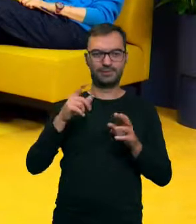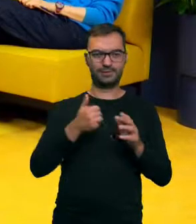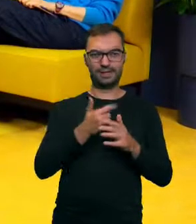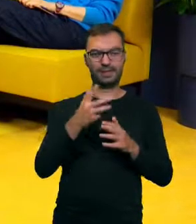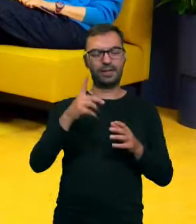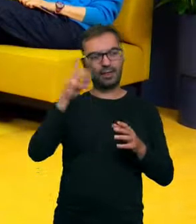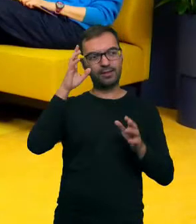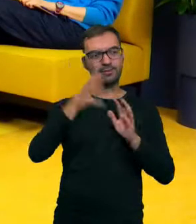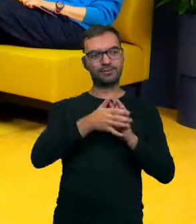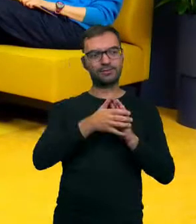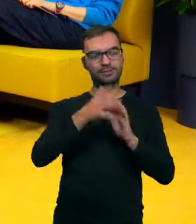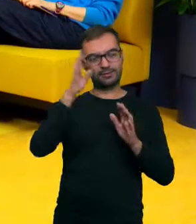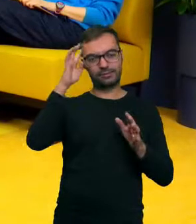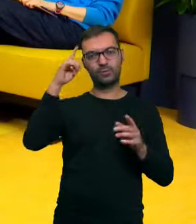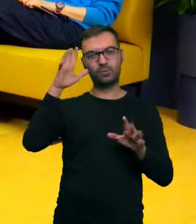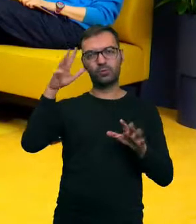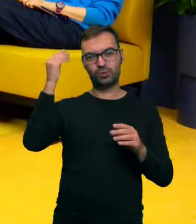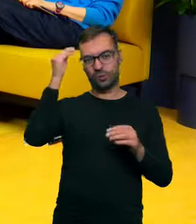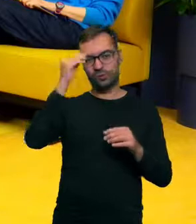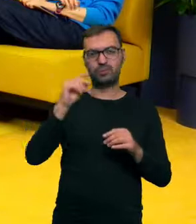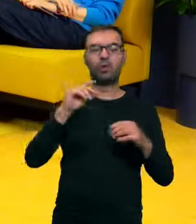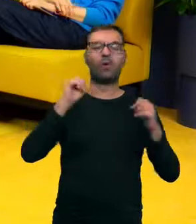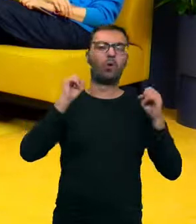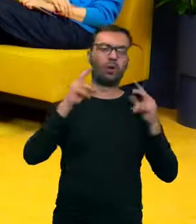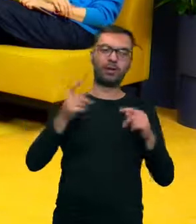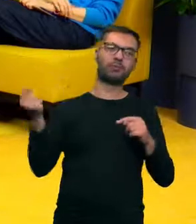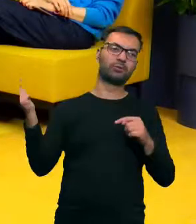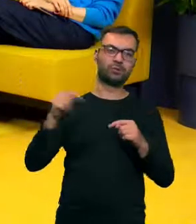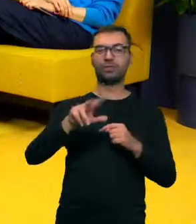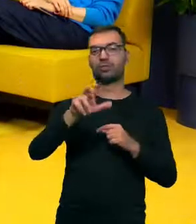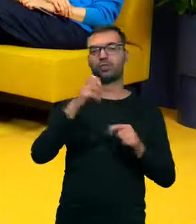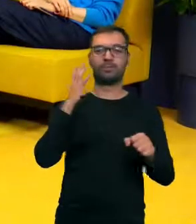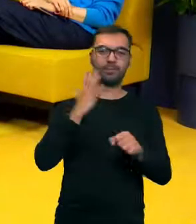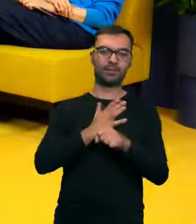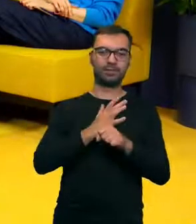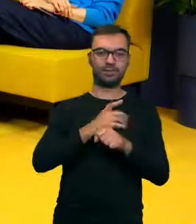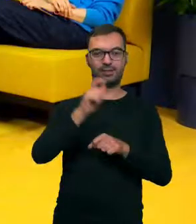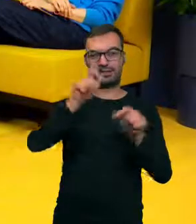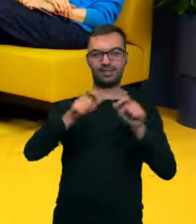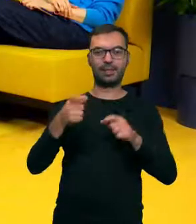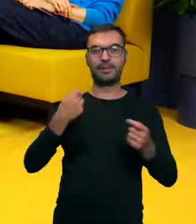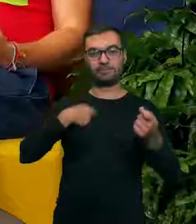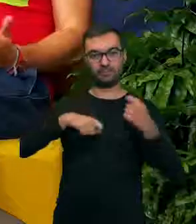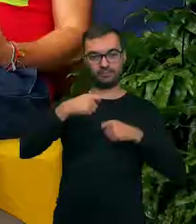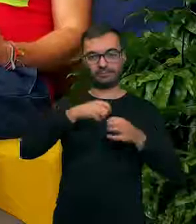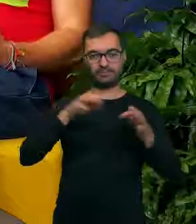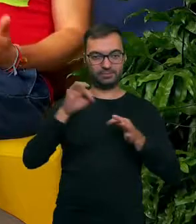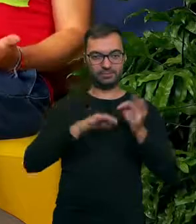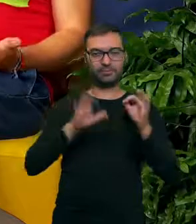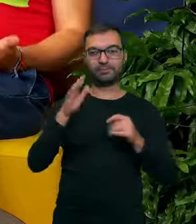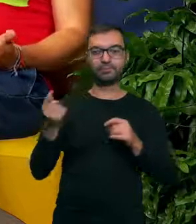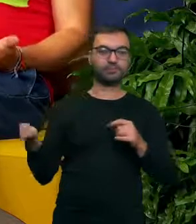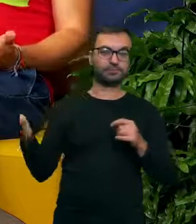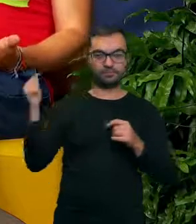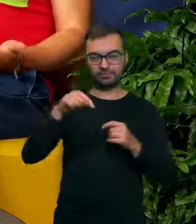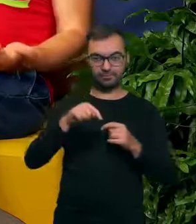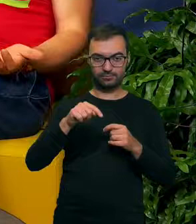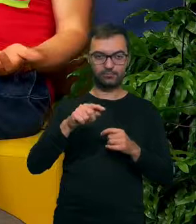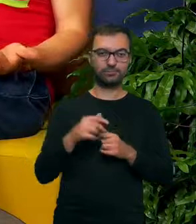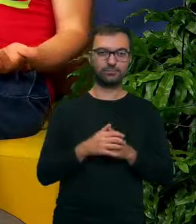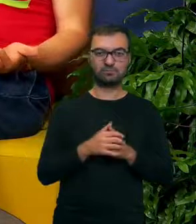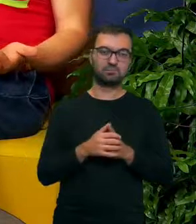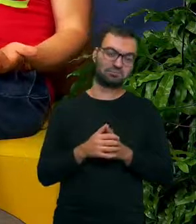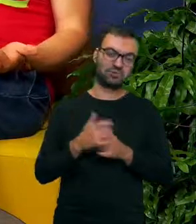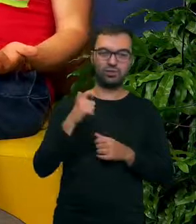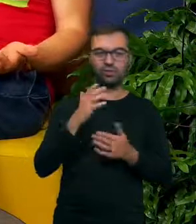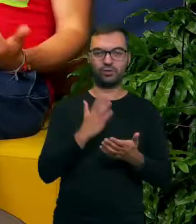tego wnioski, no to, że co z tego, że przychodzi ci 350 statystów na przymiarki, jak później na plan z tych 350